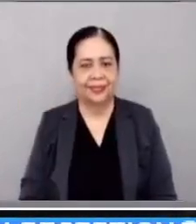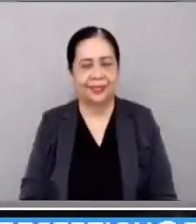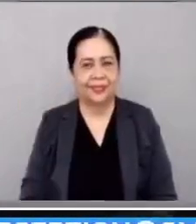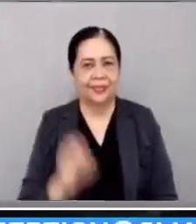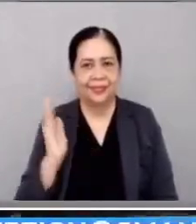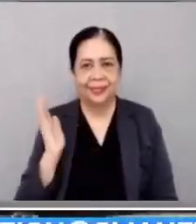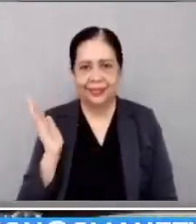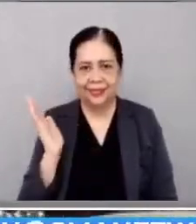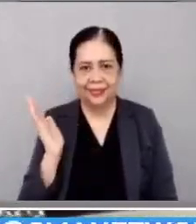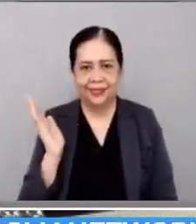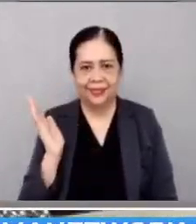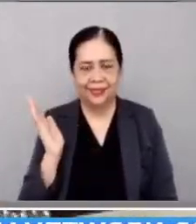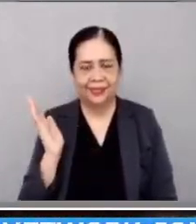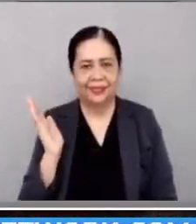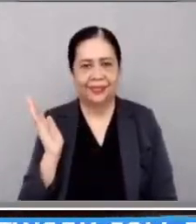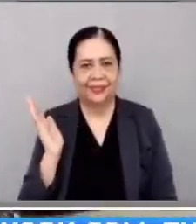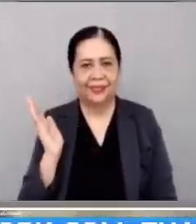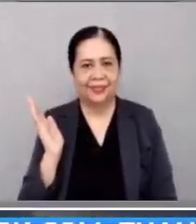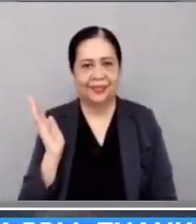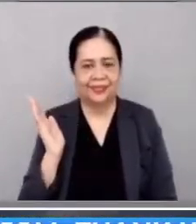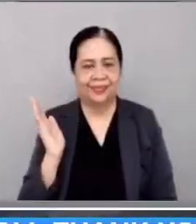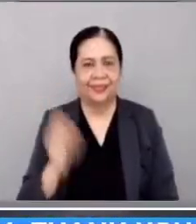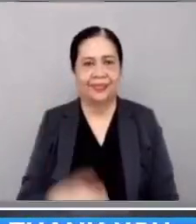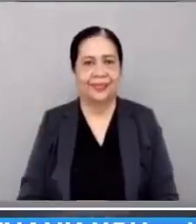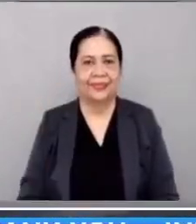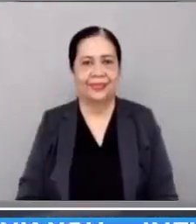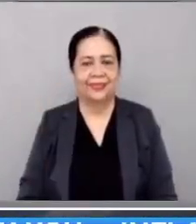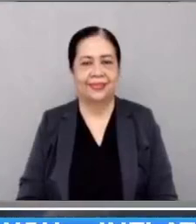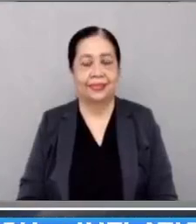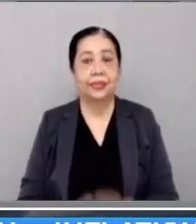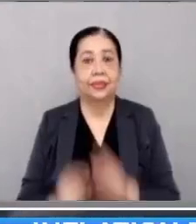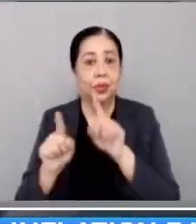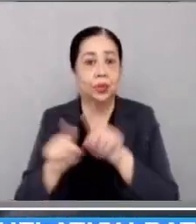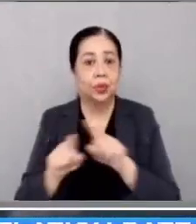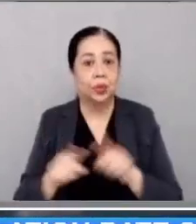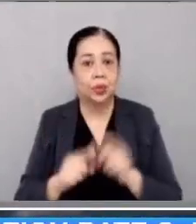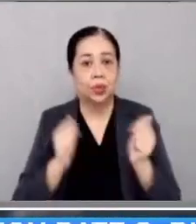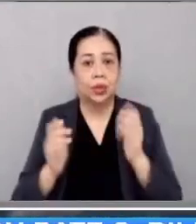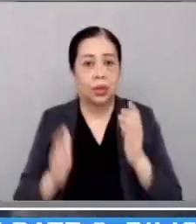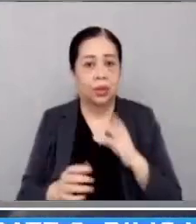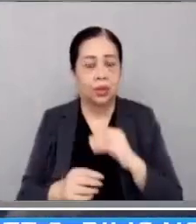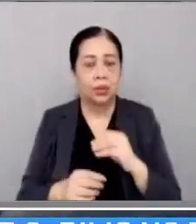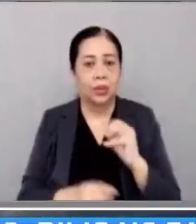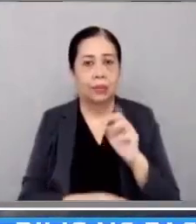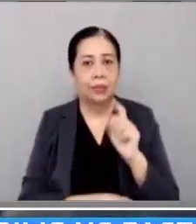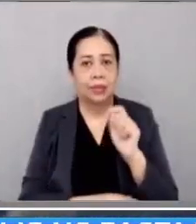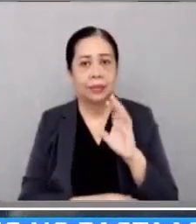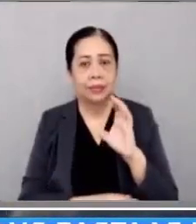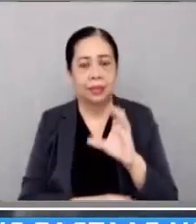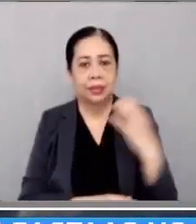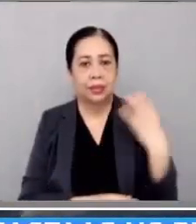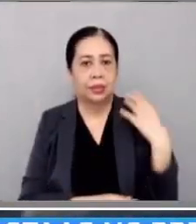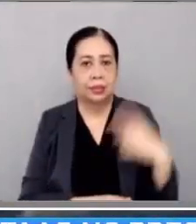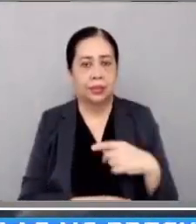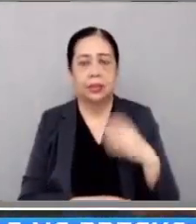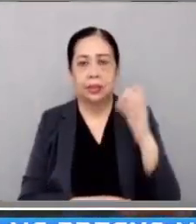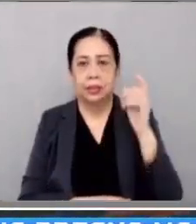Braver Cruz at Alden Richards. Tumalo rin ang aktor at FDCP chair na si Tirso Cruz